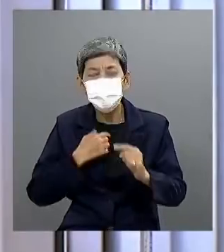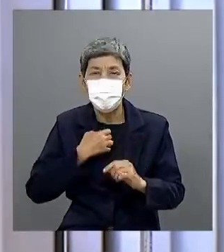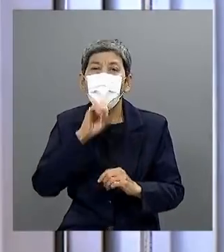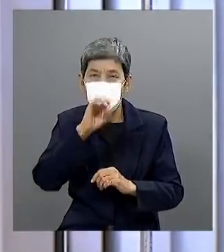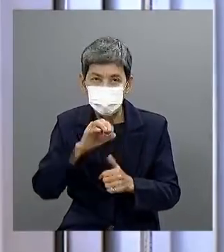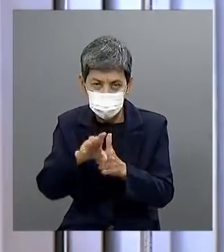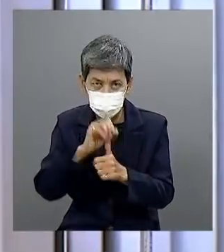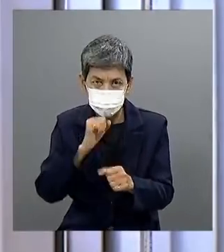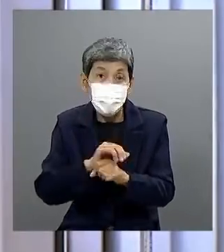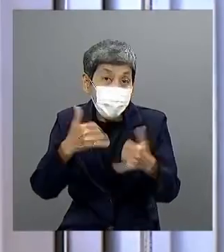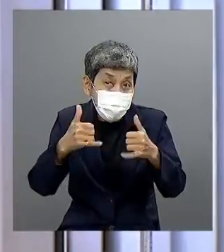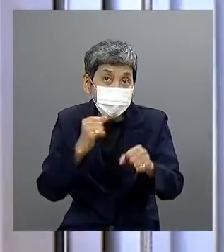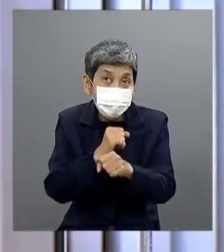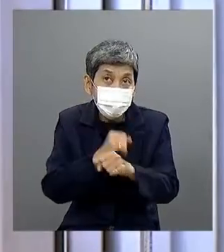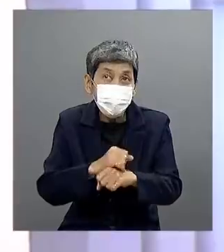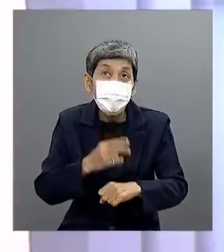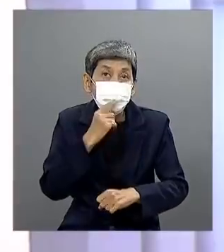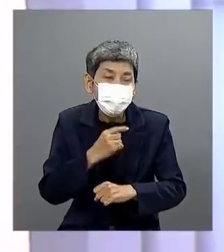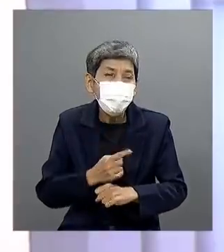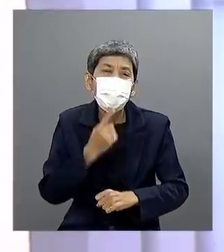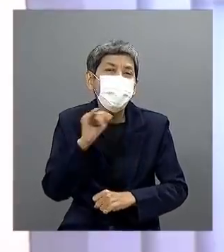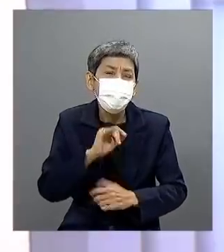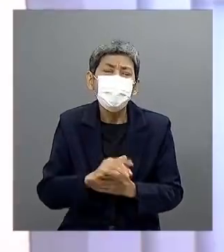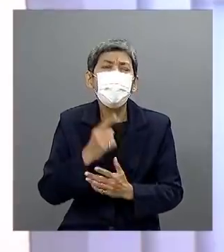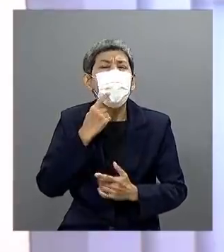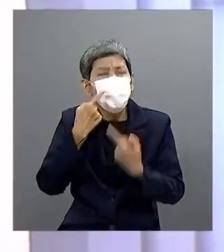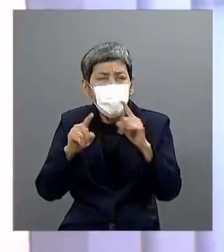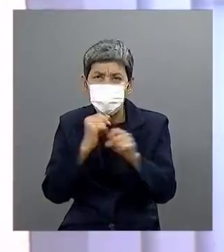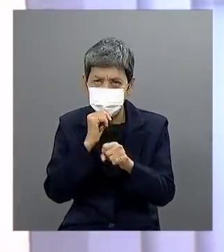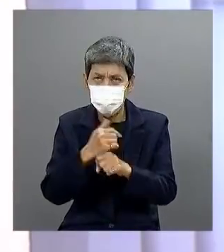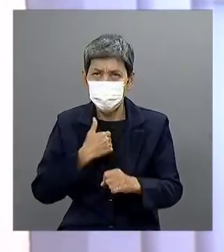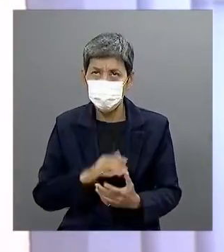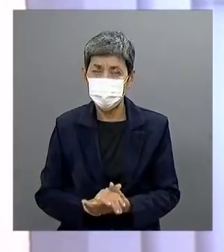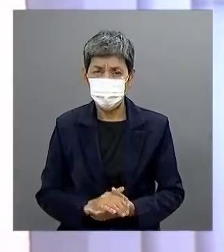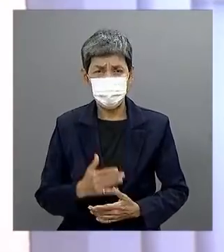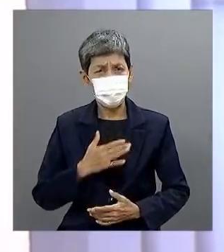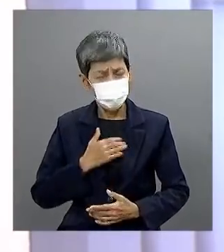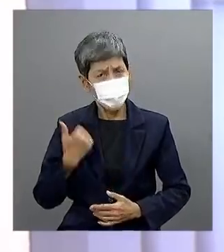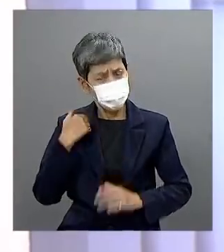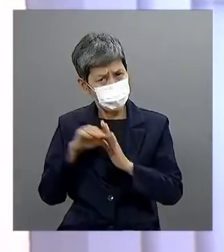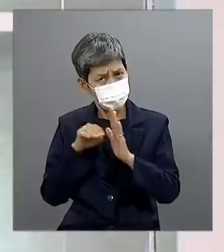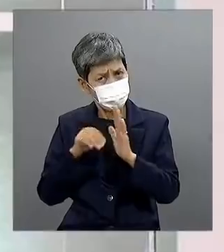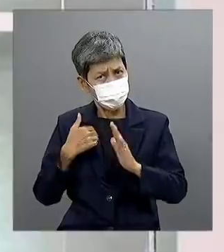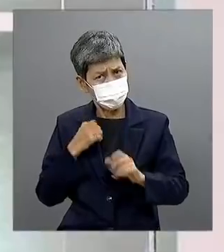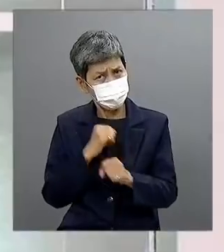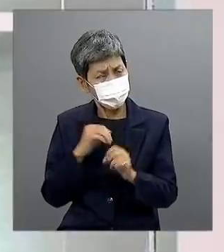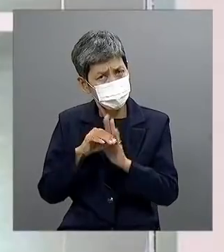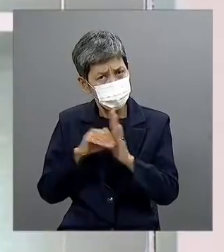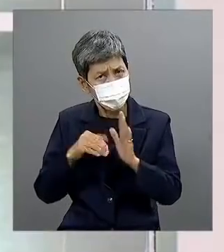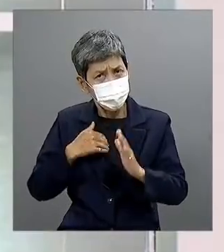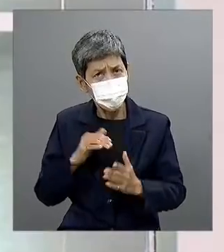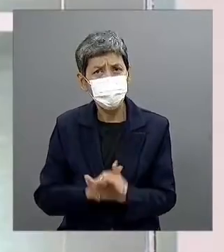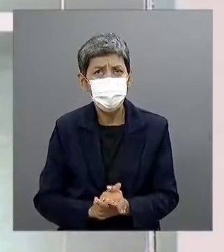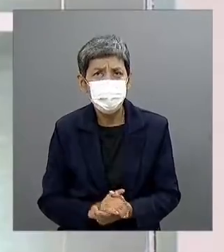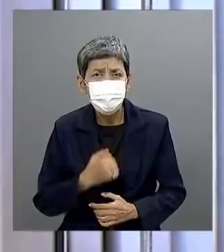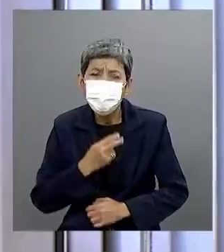เล่นมุกอ่ะคุณต้องทำเสียงให้มันไร้สาระ อ๋อเหรอ ใช ่หนูก็มีสาระ พยายามทำเสียงมีสาระ คือเราก็ตั้งใจฟังน้องอะเน า ะ เ